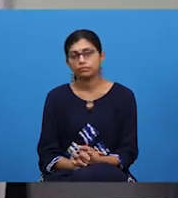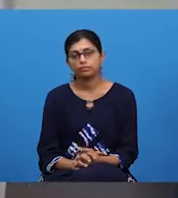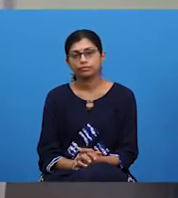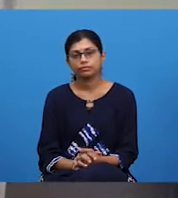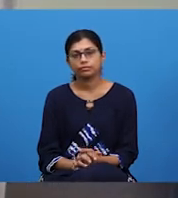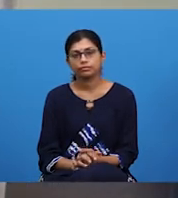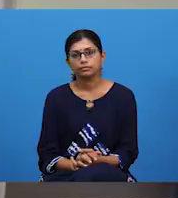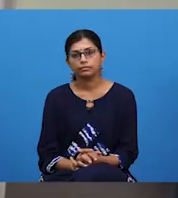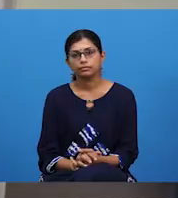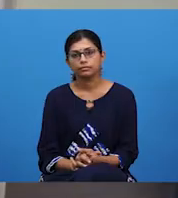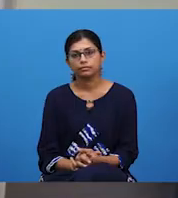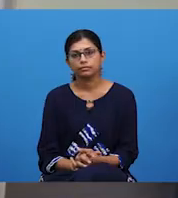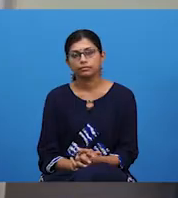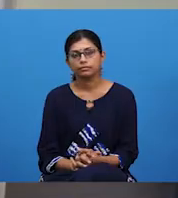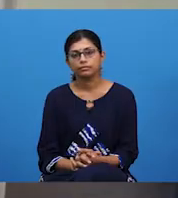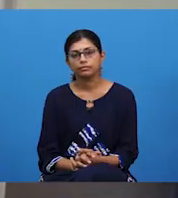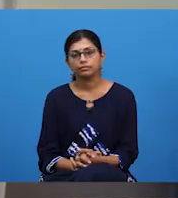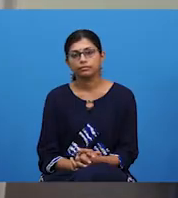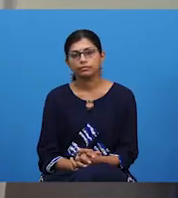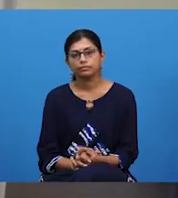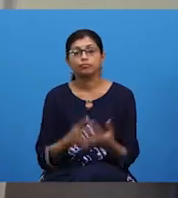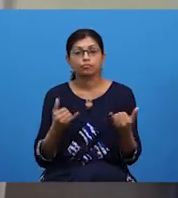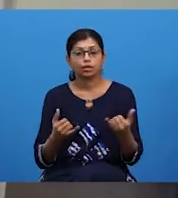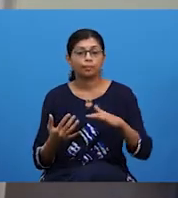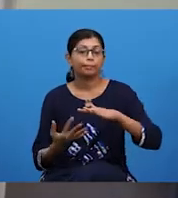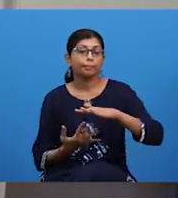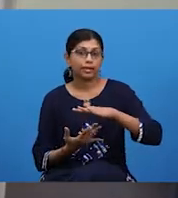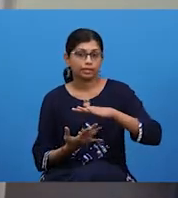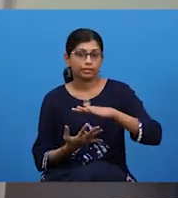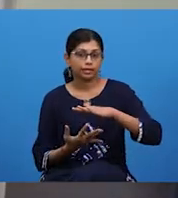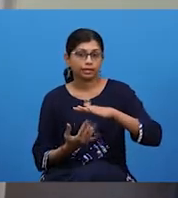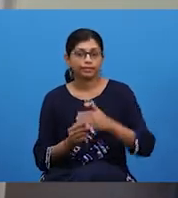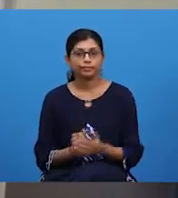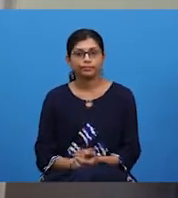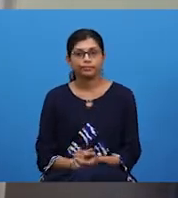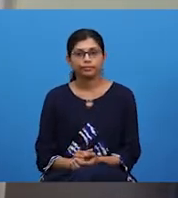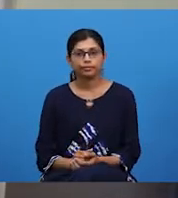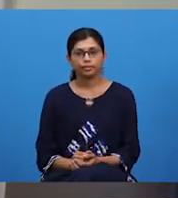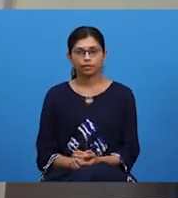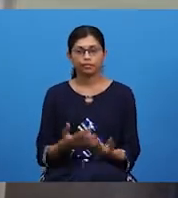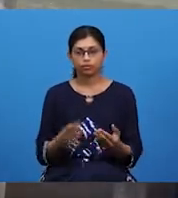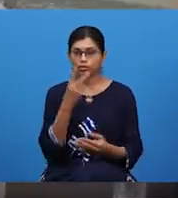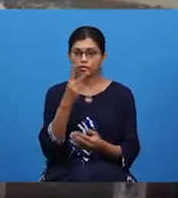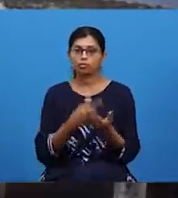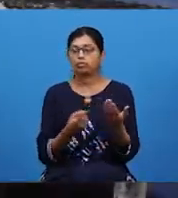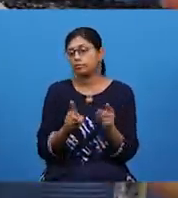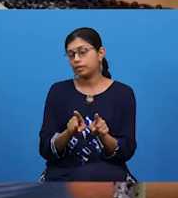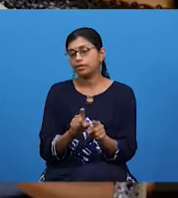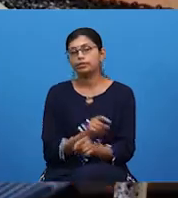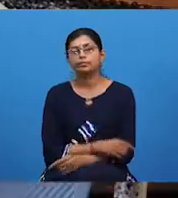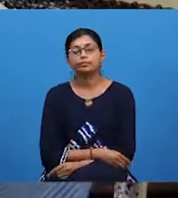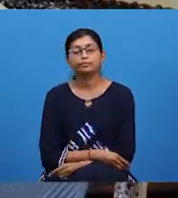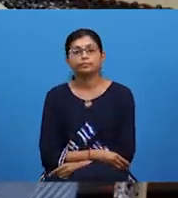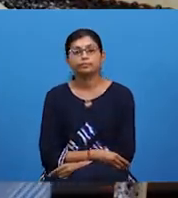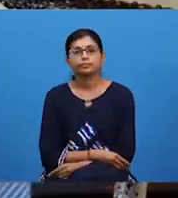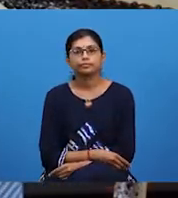Okey, jadi saya telah masukkan. Jadi saya akan panaskan dan sebaik itu kita akan lihat keputusannya.